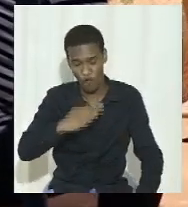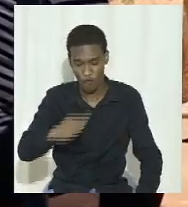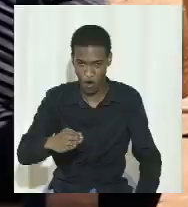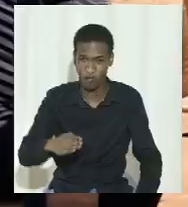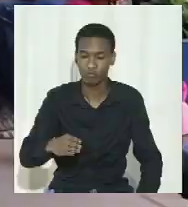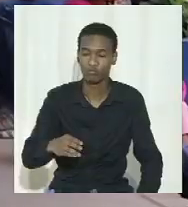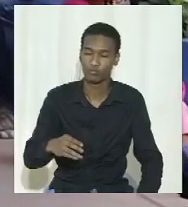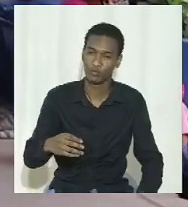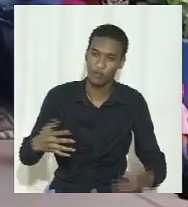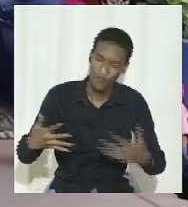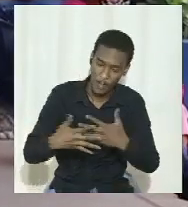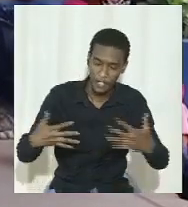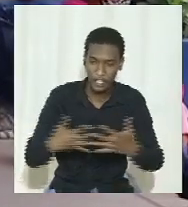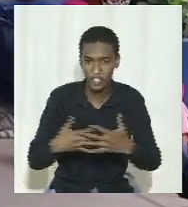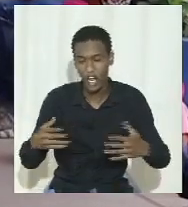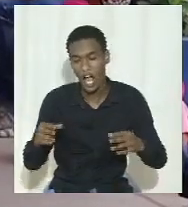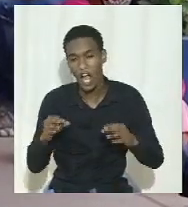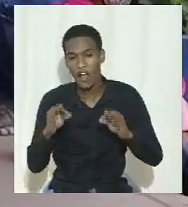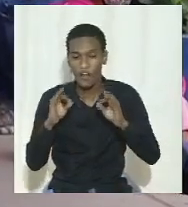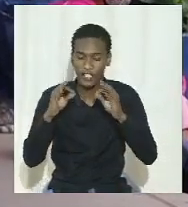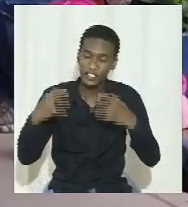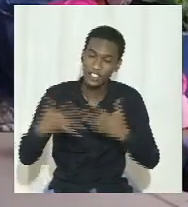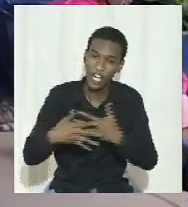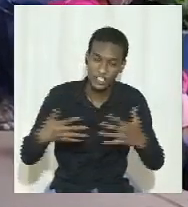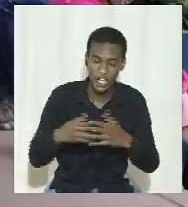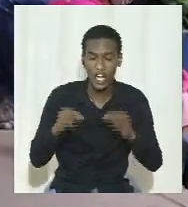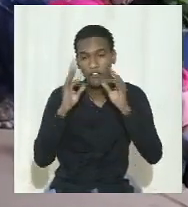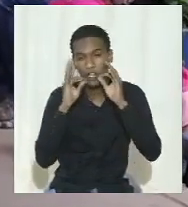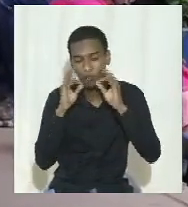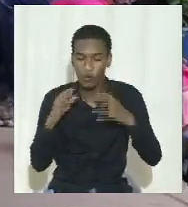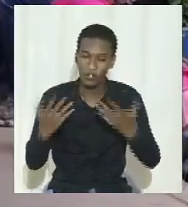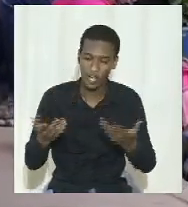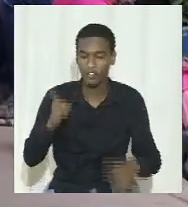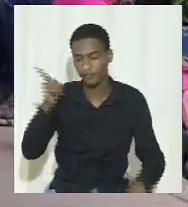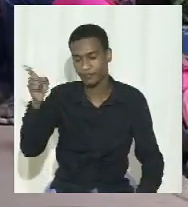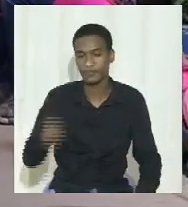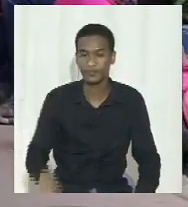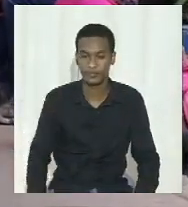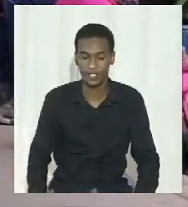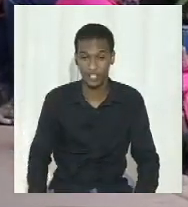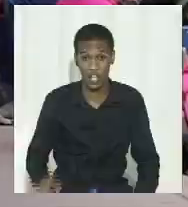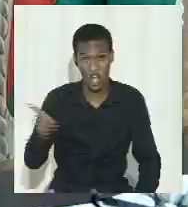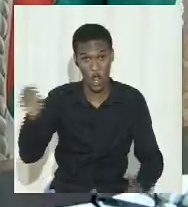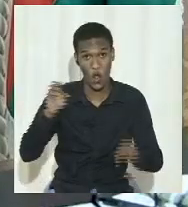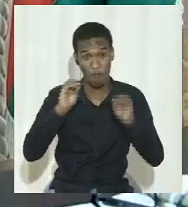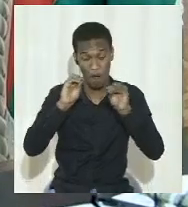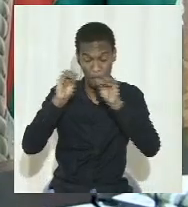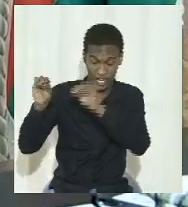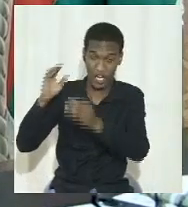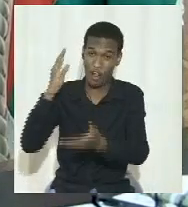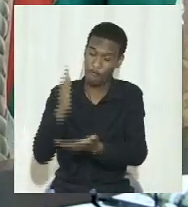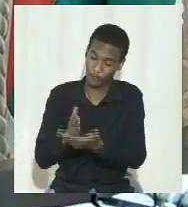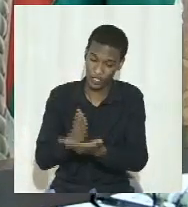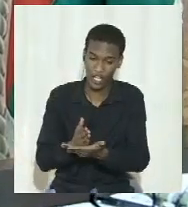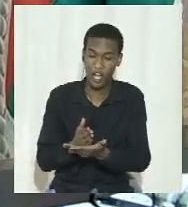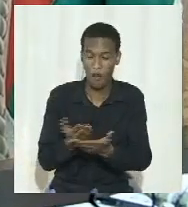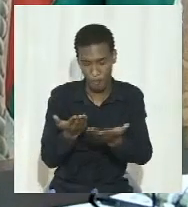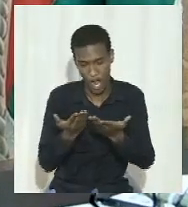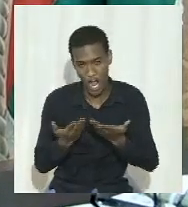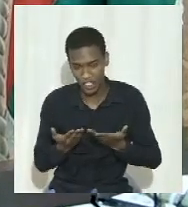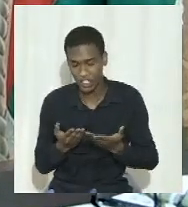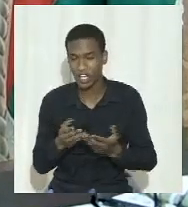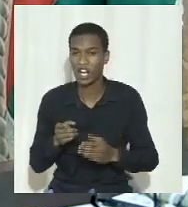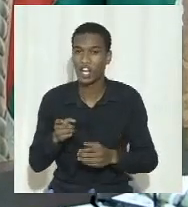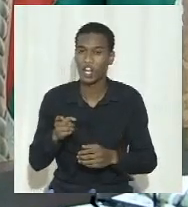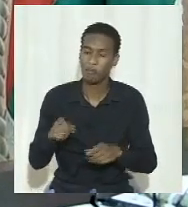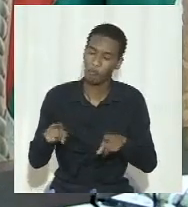ny fiofanana. Ny mpampianatra koa moa dia efa misy ataontsika io réseau pedagogika io a ahafahan'ny mpampianatra